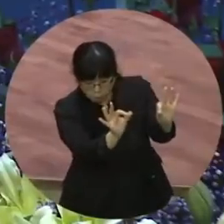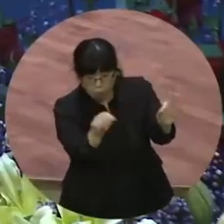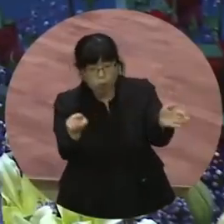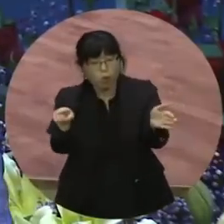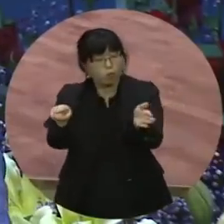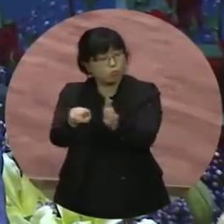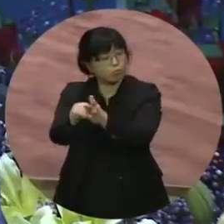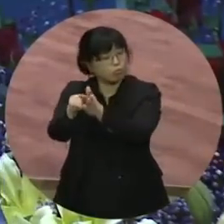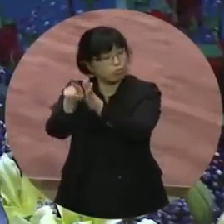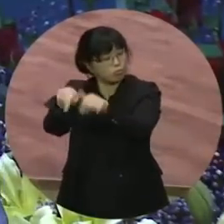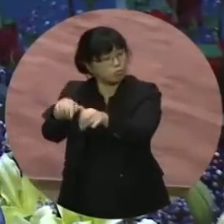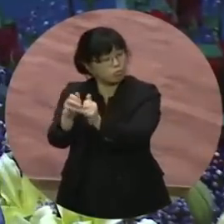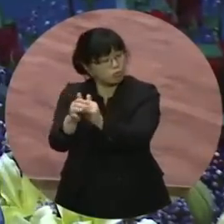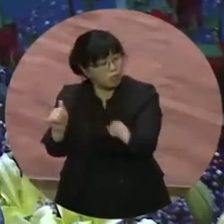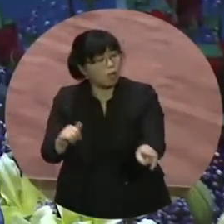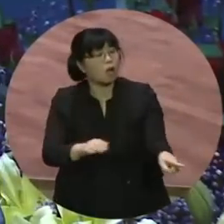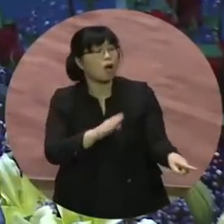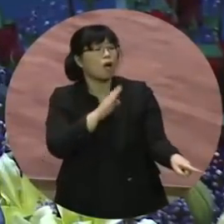헌신, 저분의 이